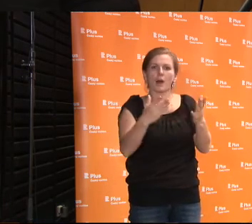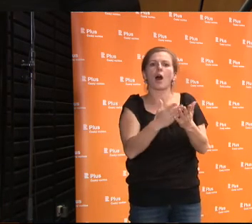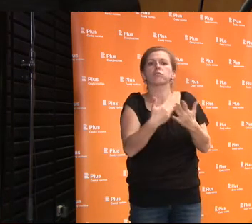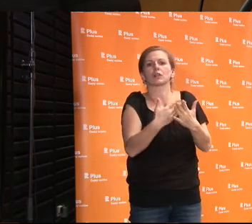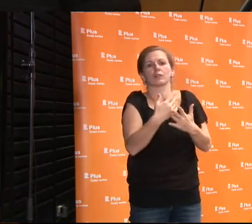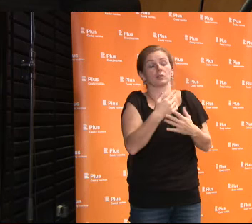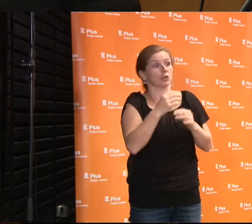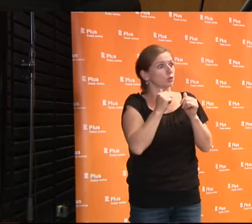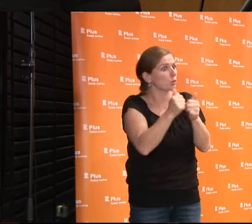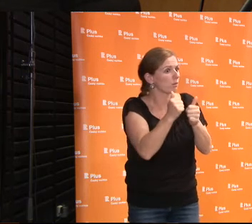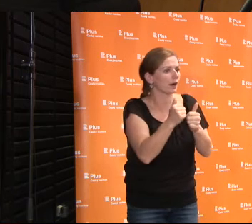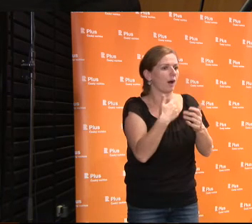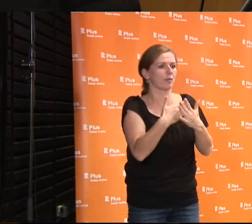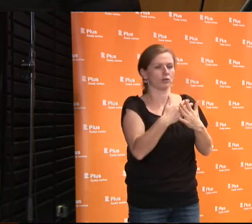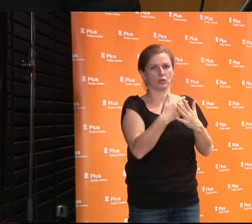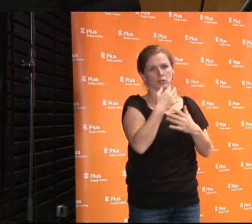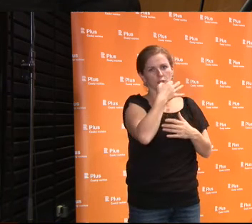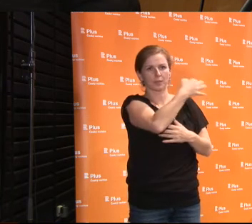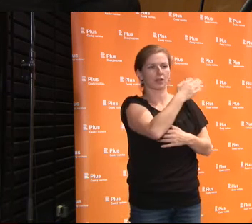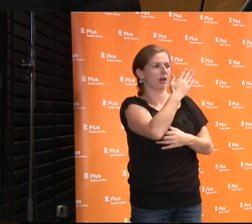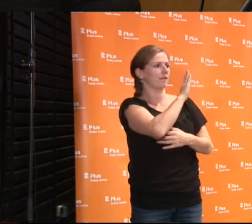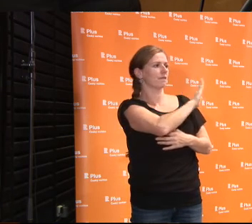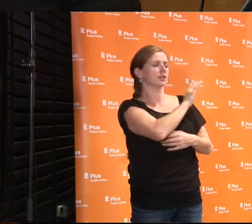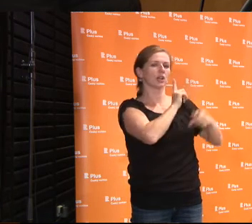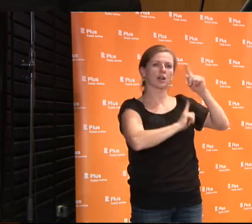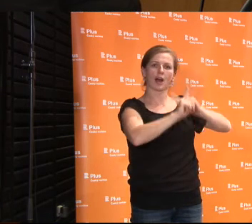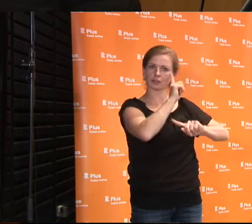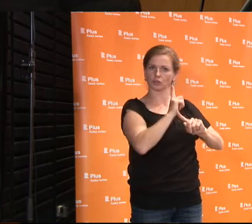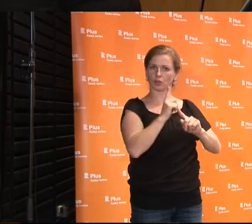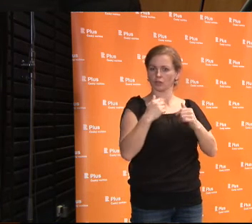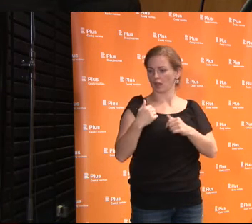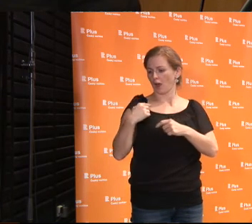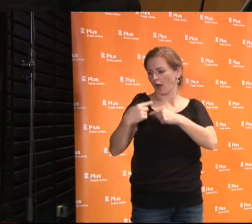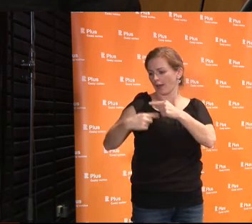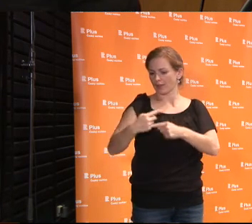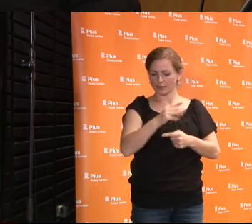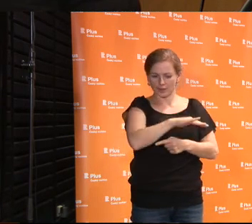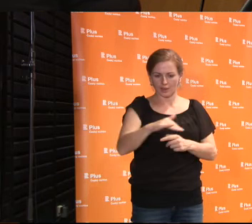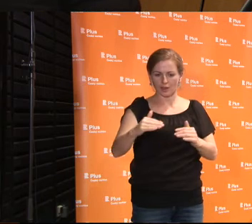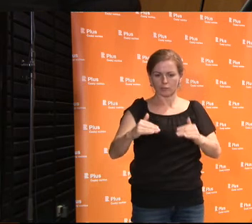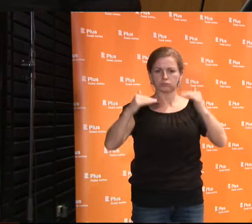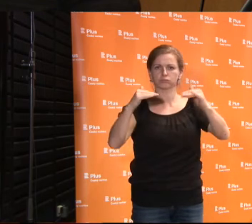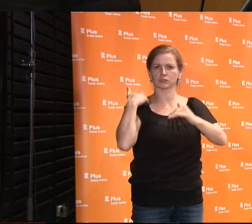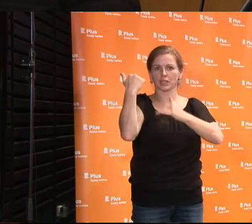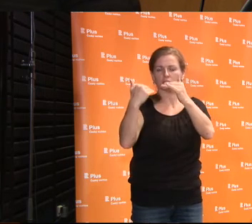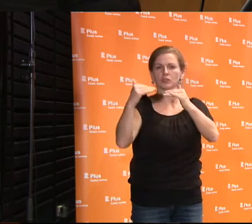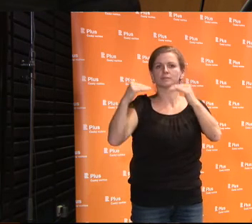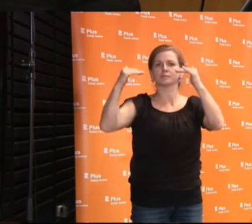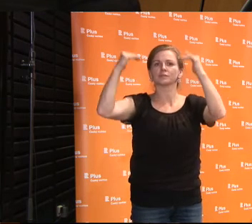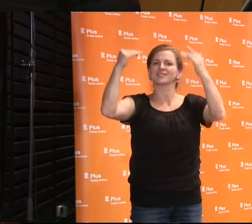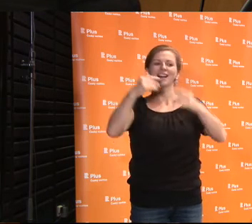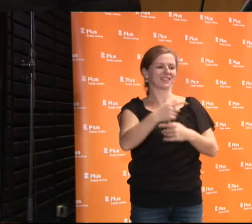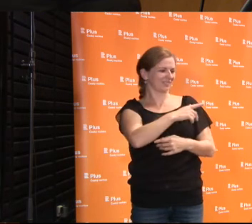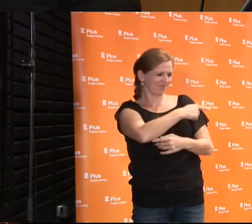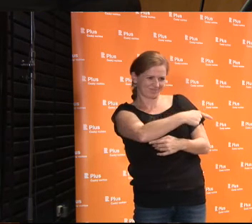to. Máme tady generaci, ne jednu, která dneska není, neumí se kriticky